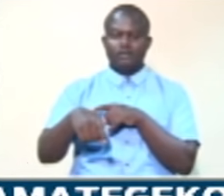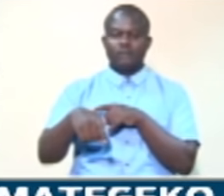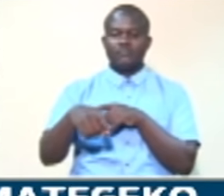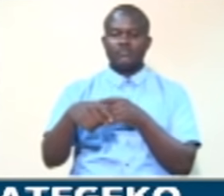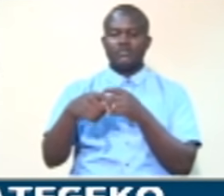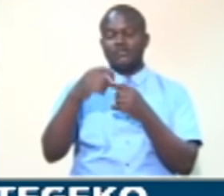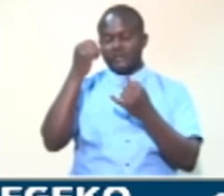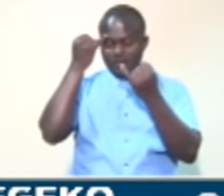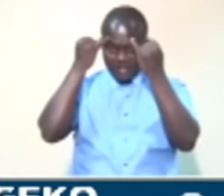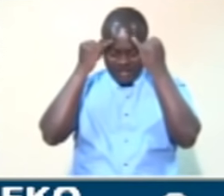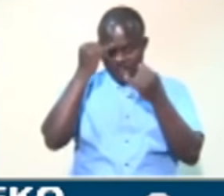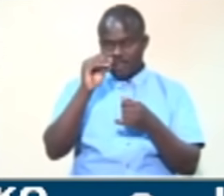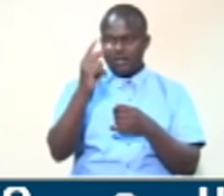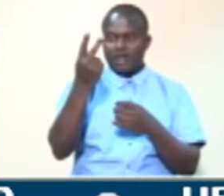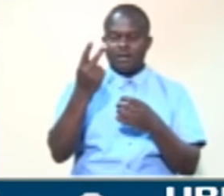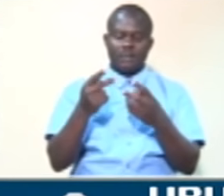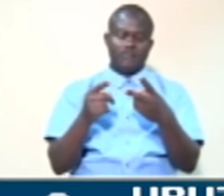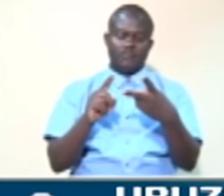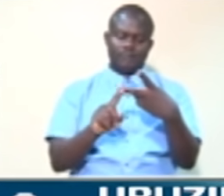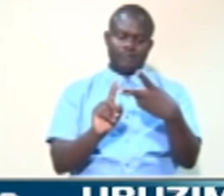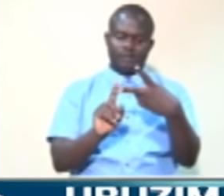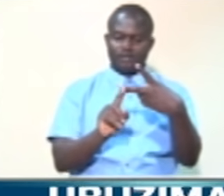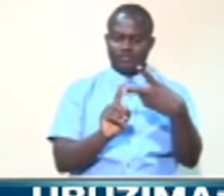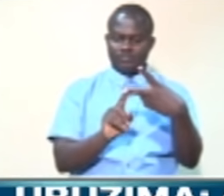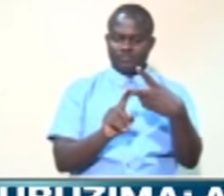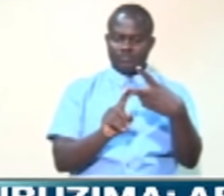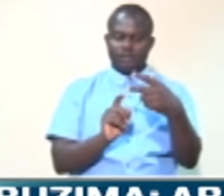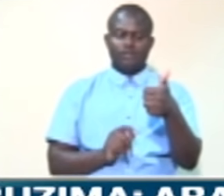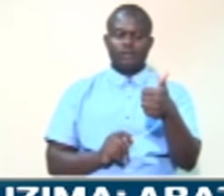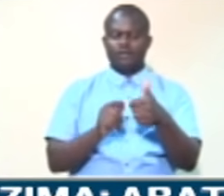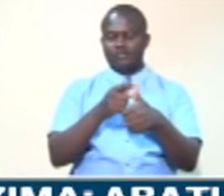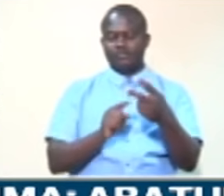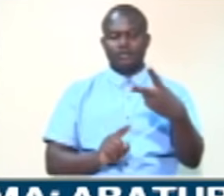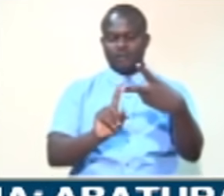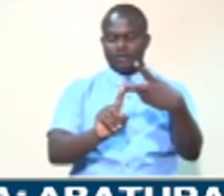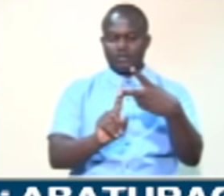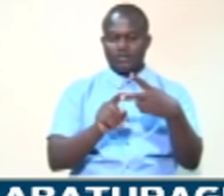igitekerezo cya kabiri ari nacyo cya nyuma mfite ni uburyo bwo guhindura imyumvire